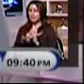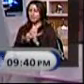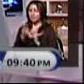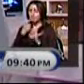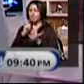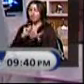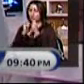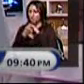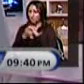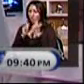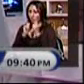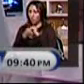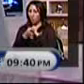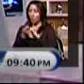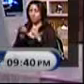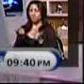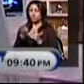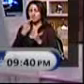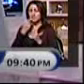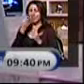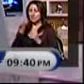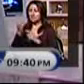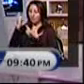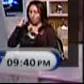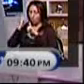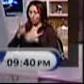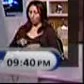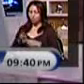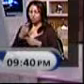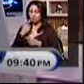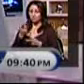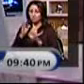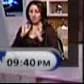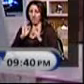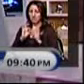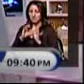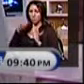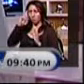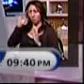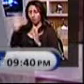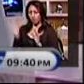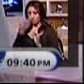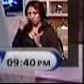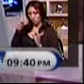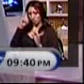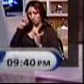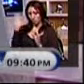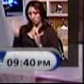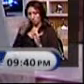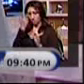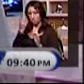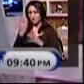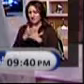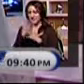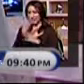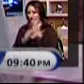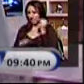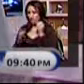الحزب الوطني 30 سنة. انتوا ليه عاملين ده؟ وش ليه عاملين حركة كفاية؟ عايزين مبارك يمشي ليه؟ مش عاجبكم جمال مبارك؟ الكلام ده انا